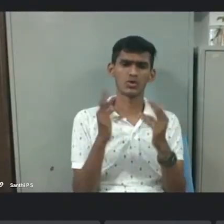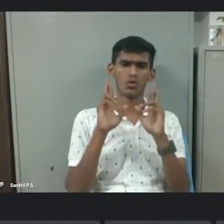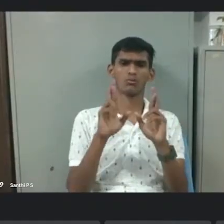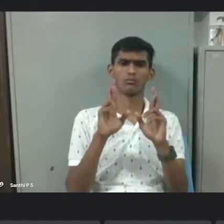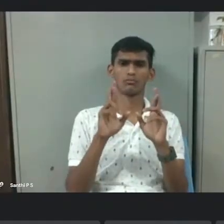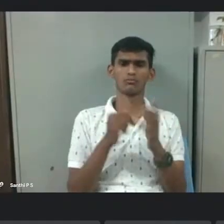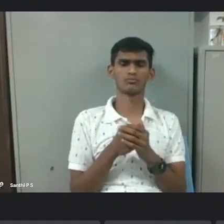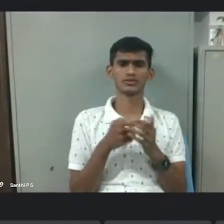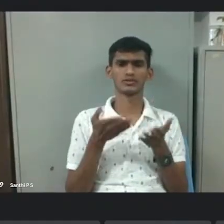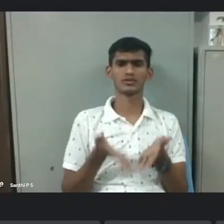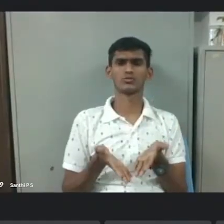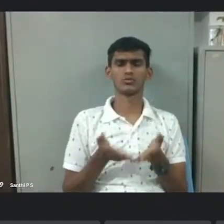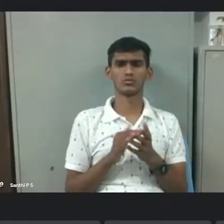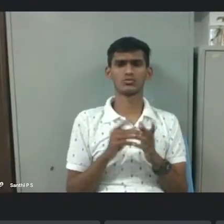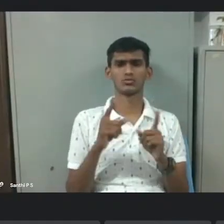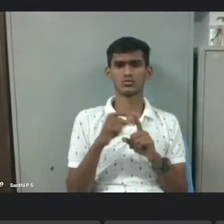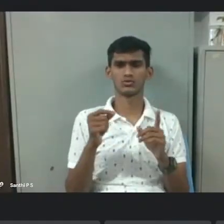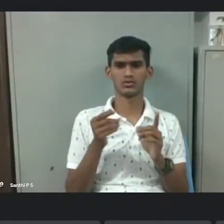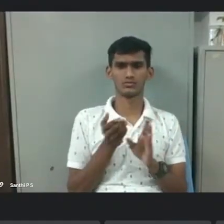ഇതിൽ നമ്മളിപ്പോൾ ചെയ്തിരിക്കുന്നത്, നമ്മളിപ്പോൾ